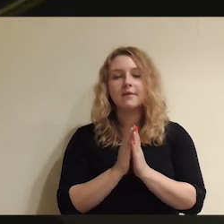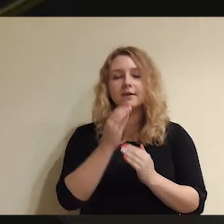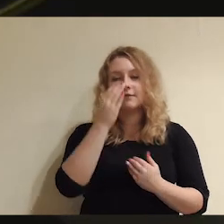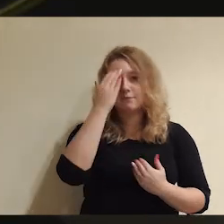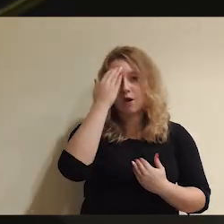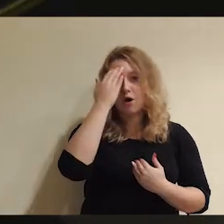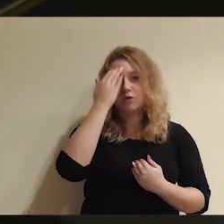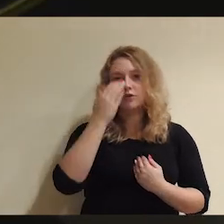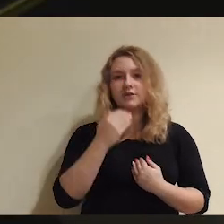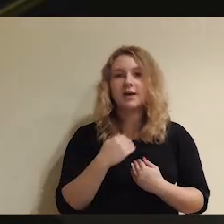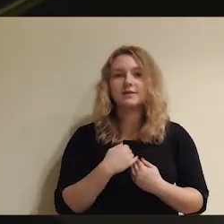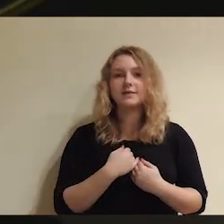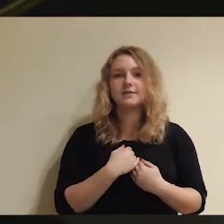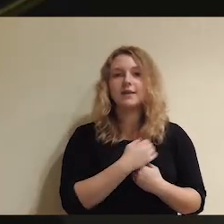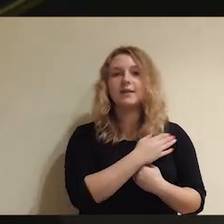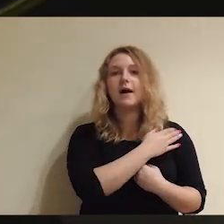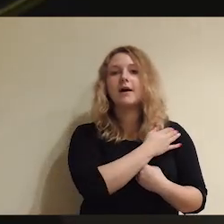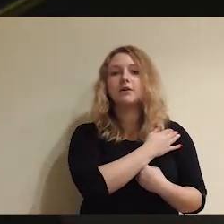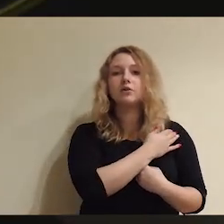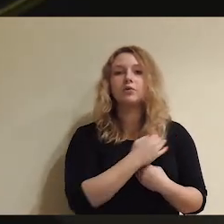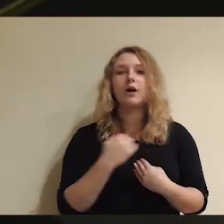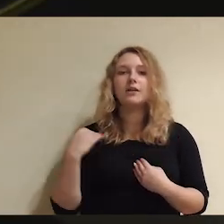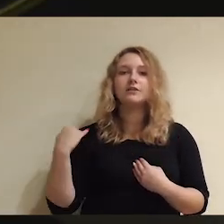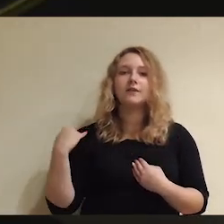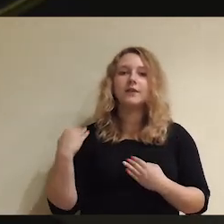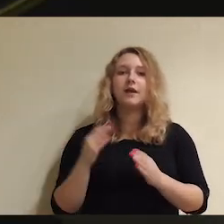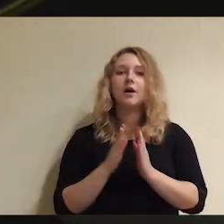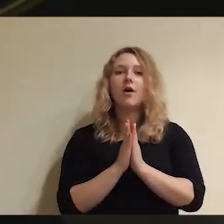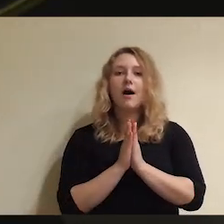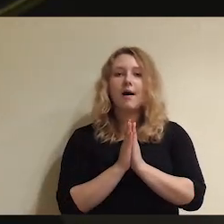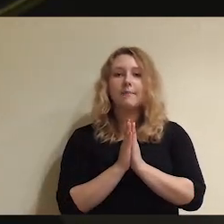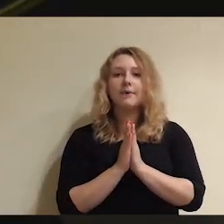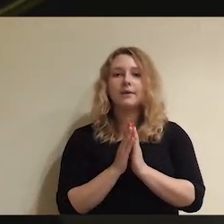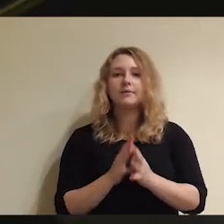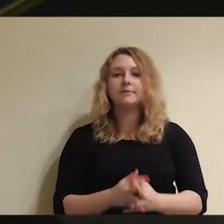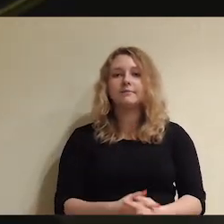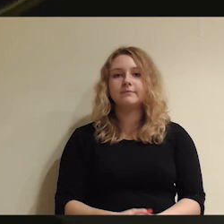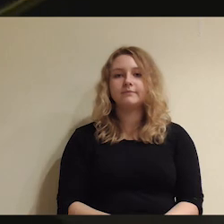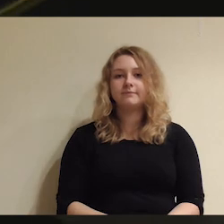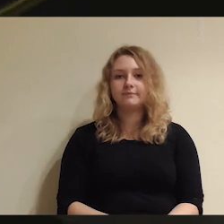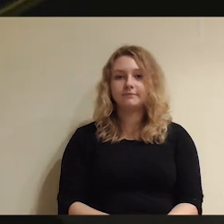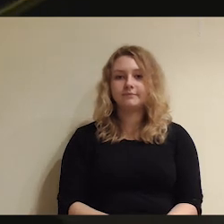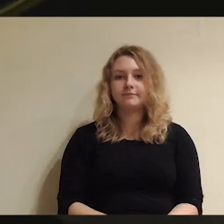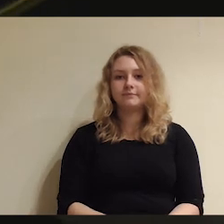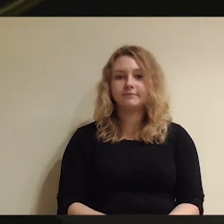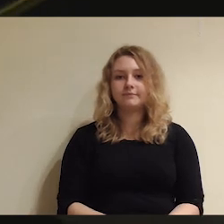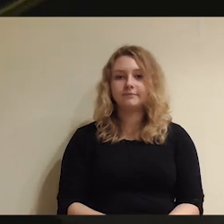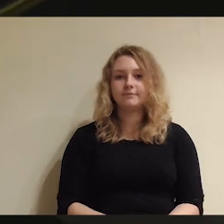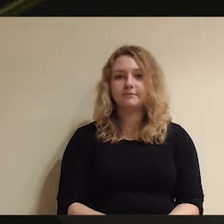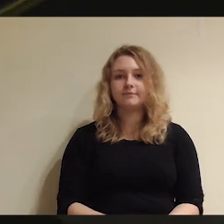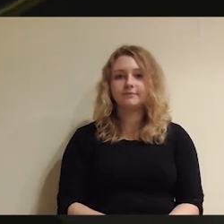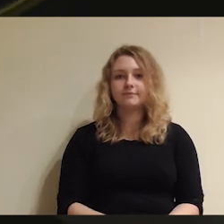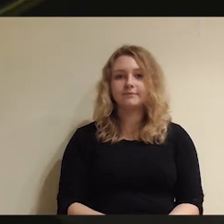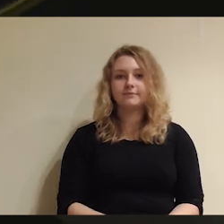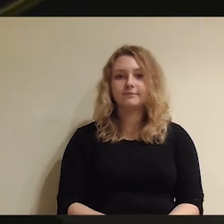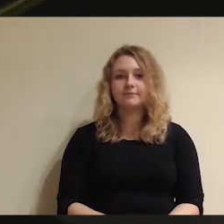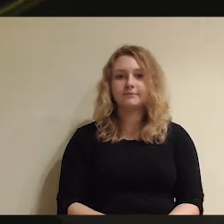W imię Ojca i Syna i Ducha Świętego. Amen.